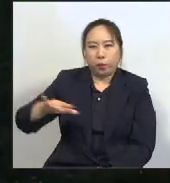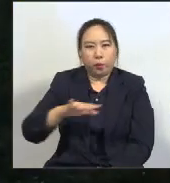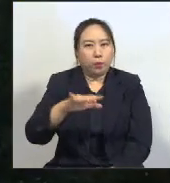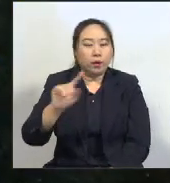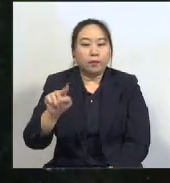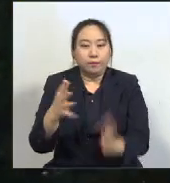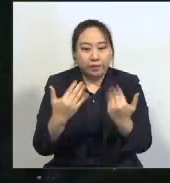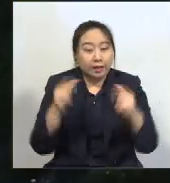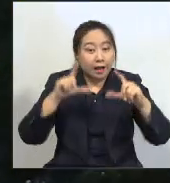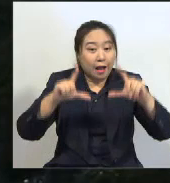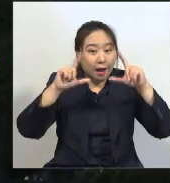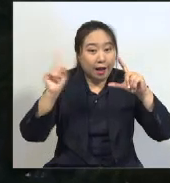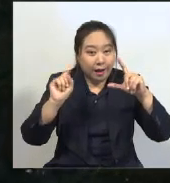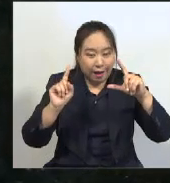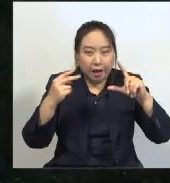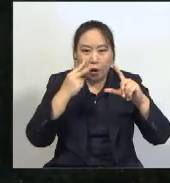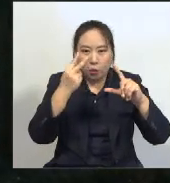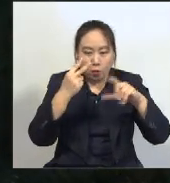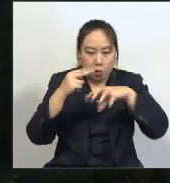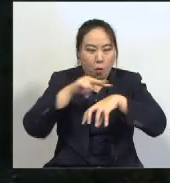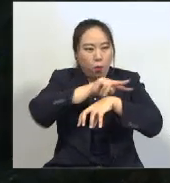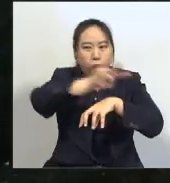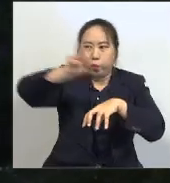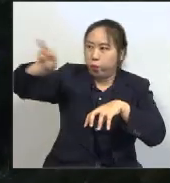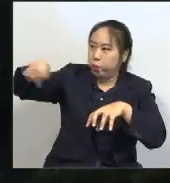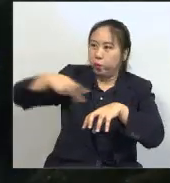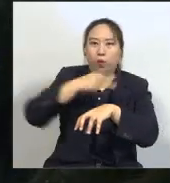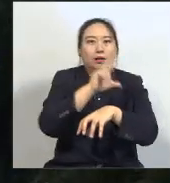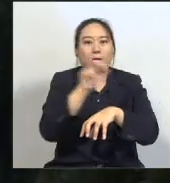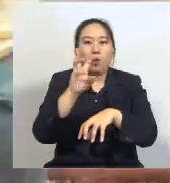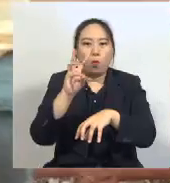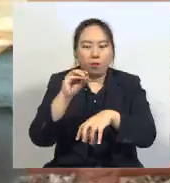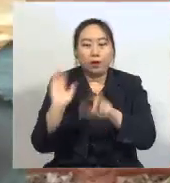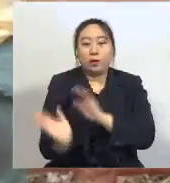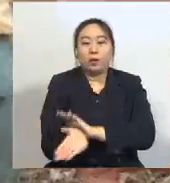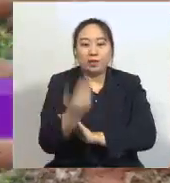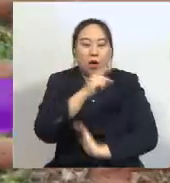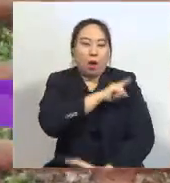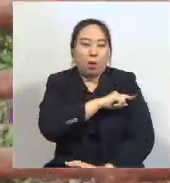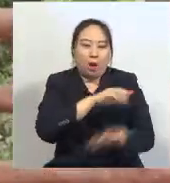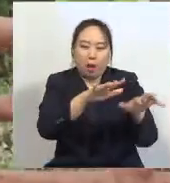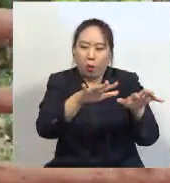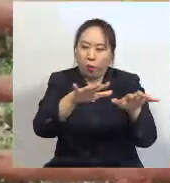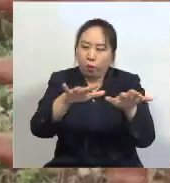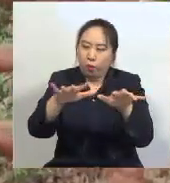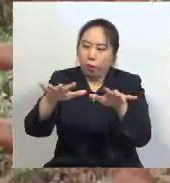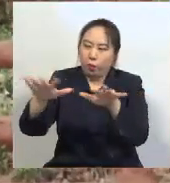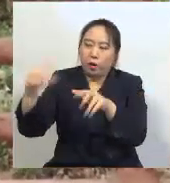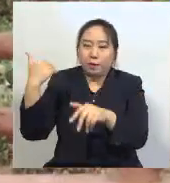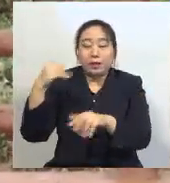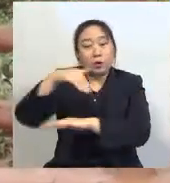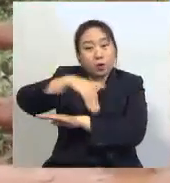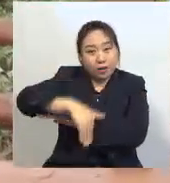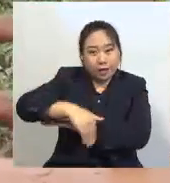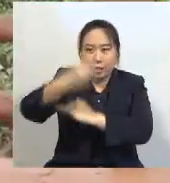ไฮไลท์ของที่นี่คือการได้ชมวิว360องศากับสายหมอกไหลในยามเช้าและยังเป็นจุดชมพระอาทิตย์ตกในตอนเย็น